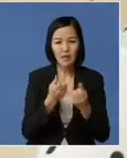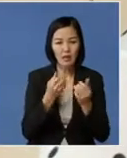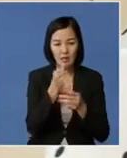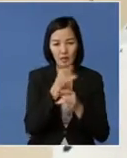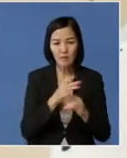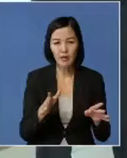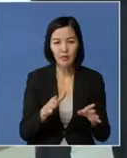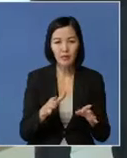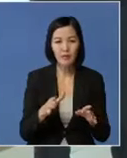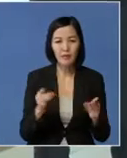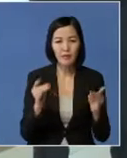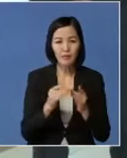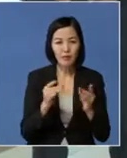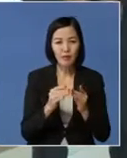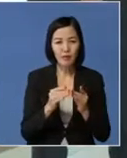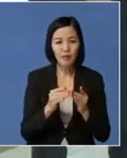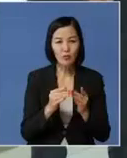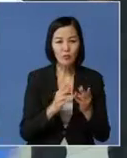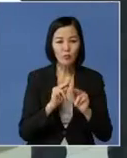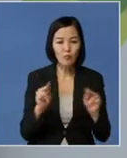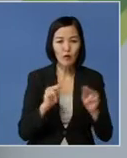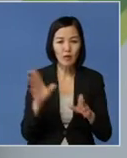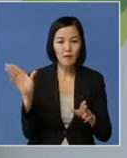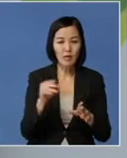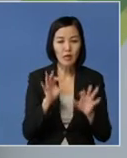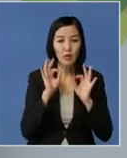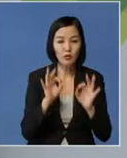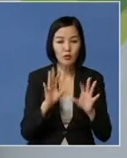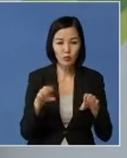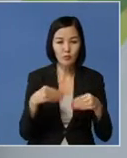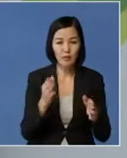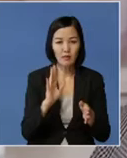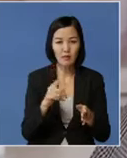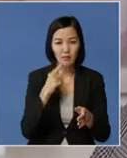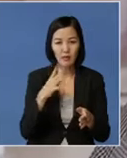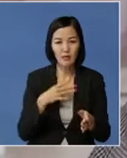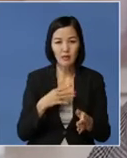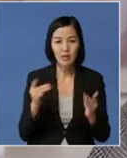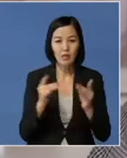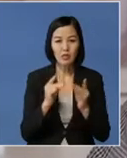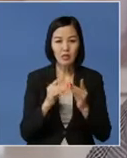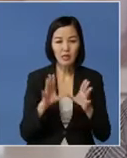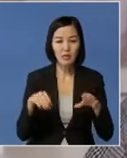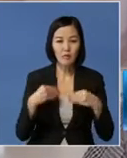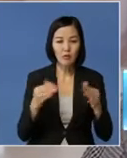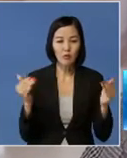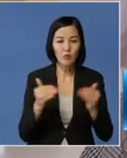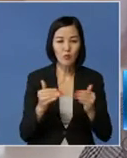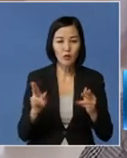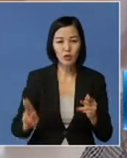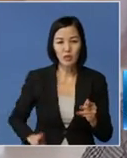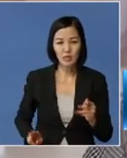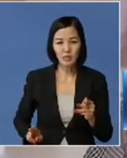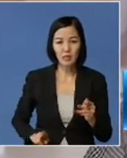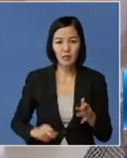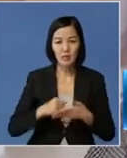алмады. Ал білім беру мекемесінің мамандары барлығы заңды түрде берілді деп отыр. Жатақана беру колледж